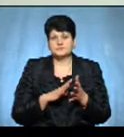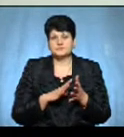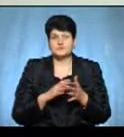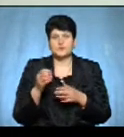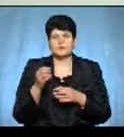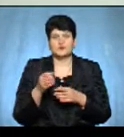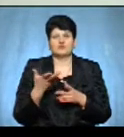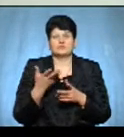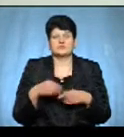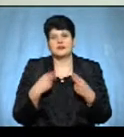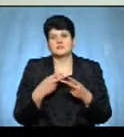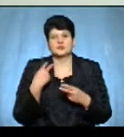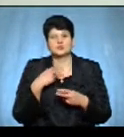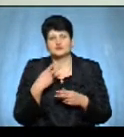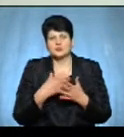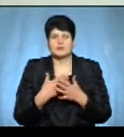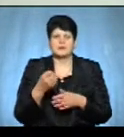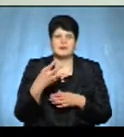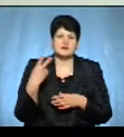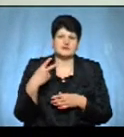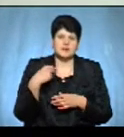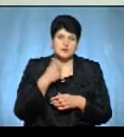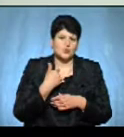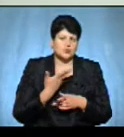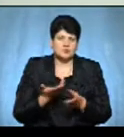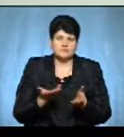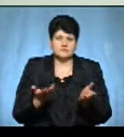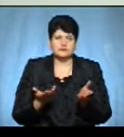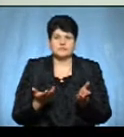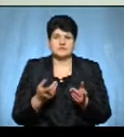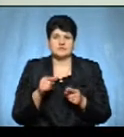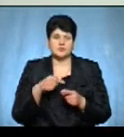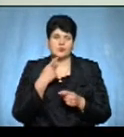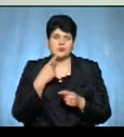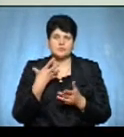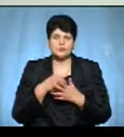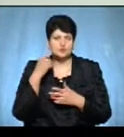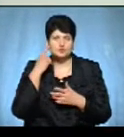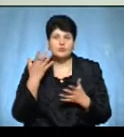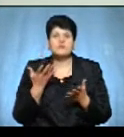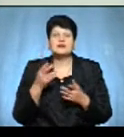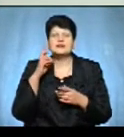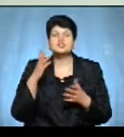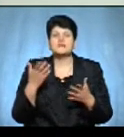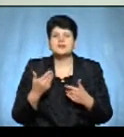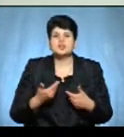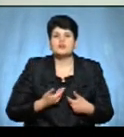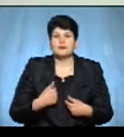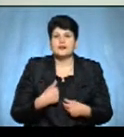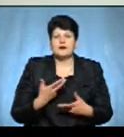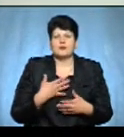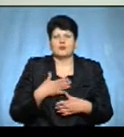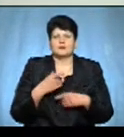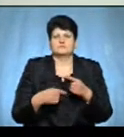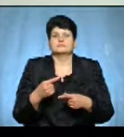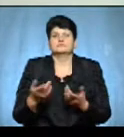вироки там по 15 років за те, що ми тільки висловлюємо свою думку. Ось, але ну в якій державі тоді жив би я і жили б